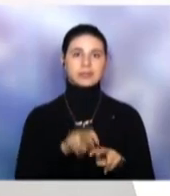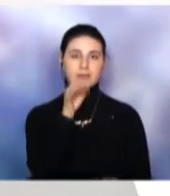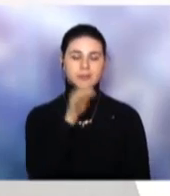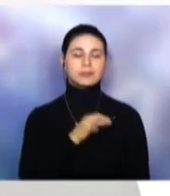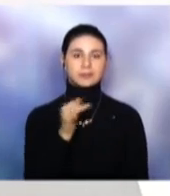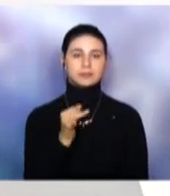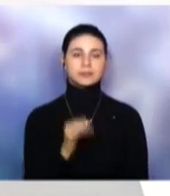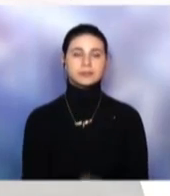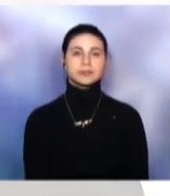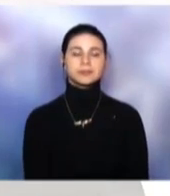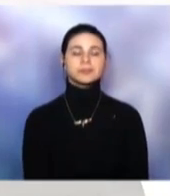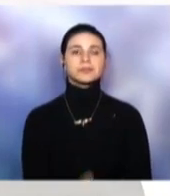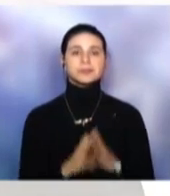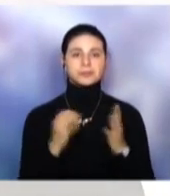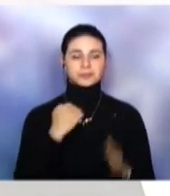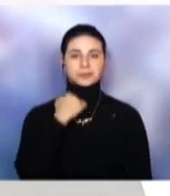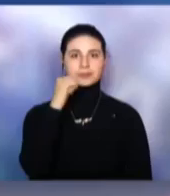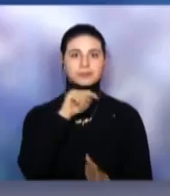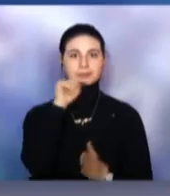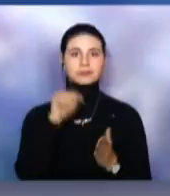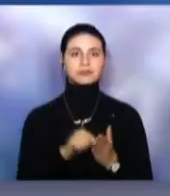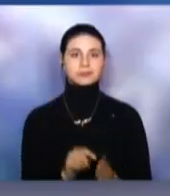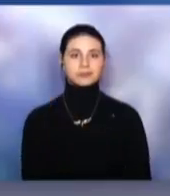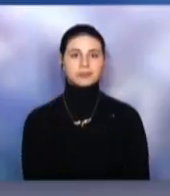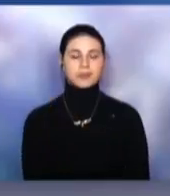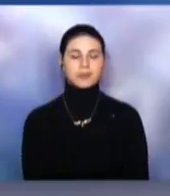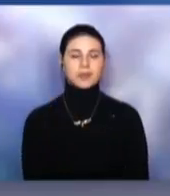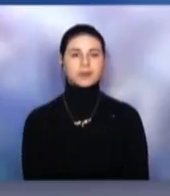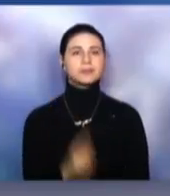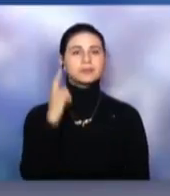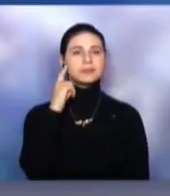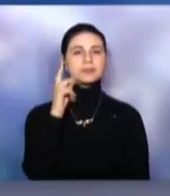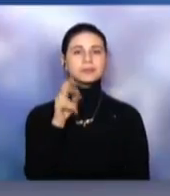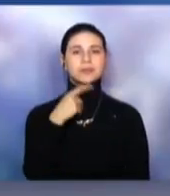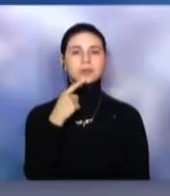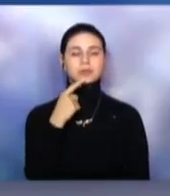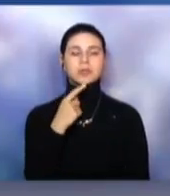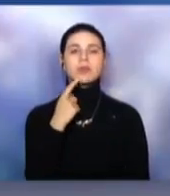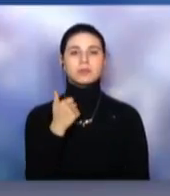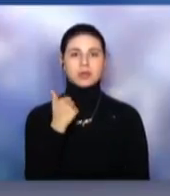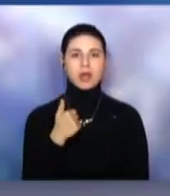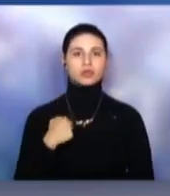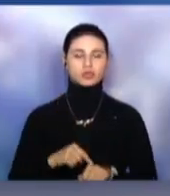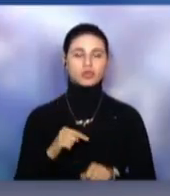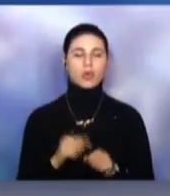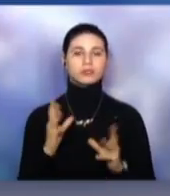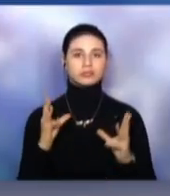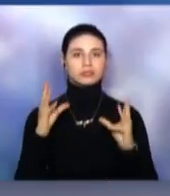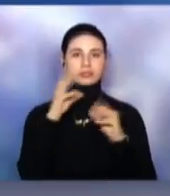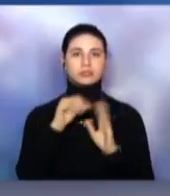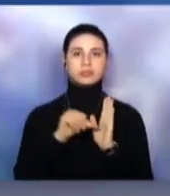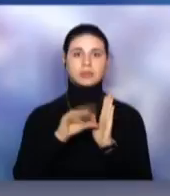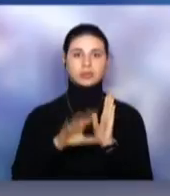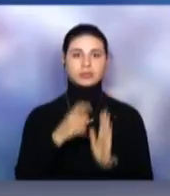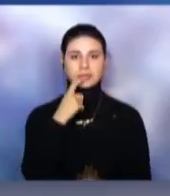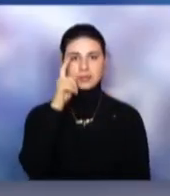ეკიმავ. კი ბატონო, დიდი მადლობა შეკითხვისთვის. სამწუხაროდ ცუდად მისმენ. მთელი დღის განმავლობაში თავს კარგად გრძნობს 65 წლის